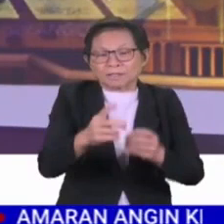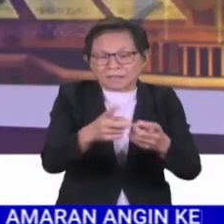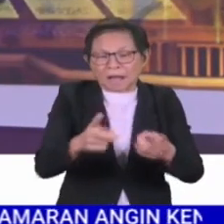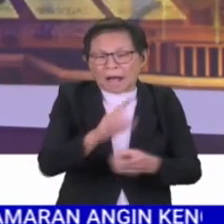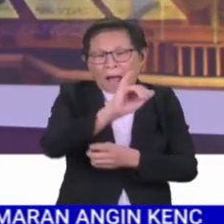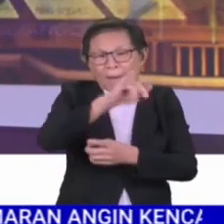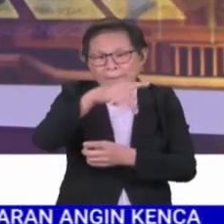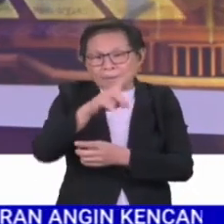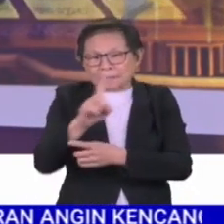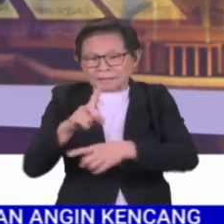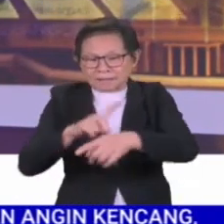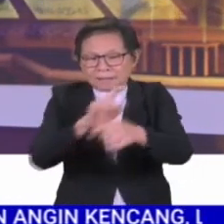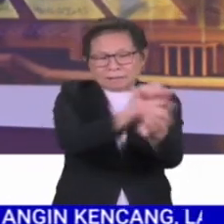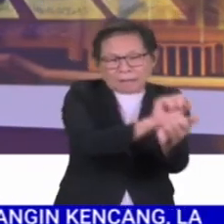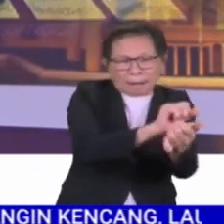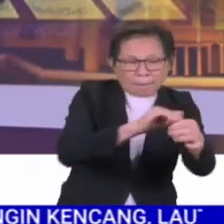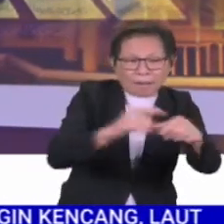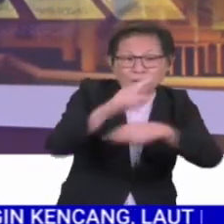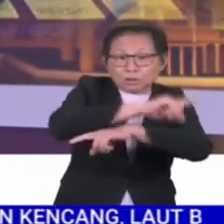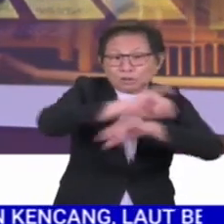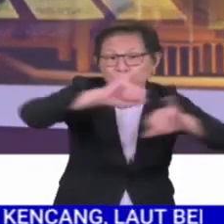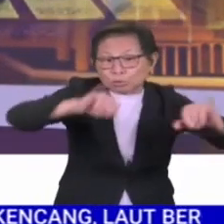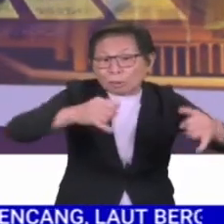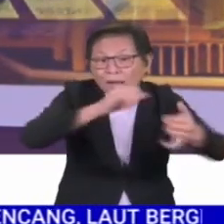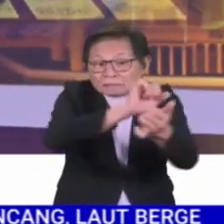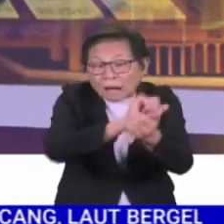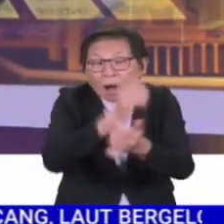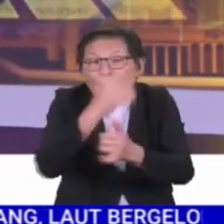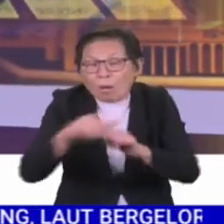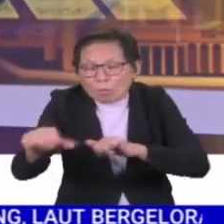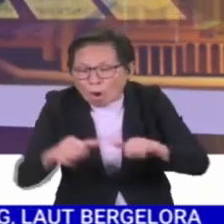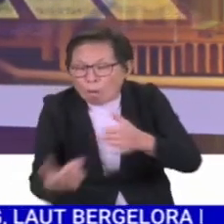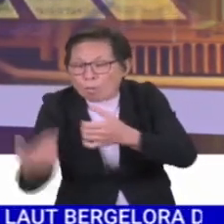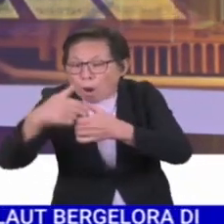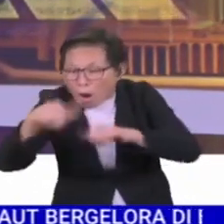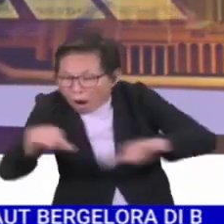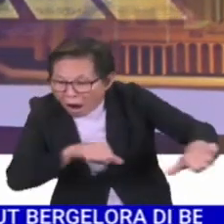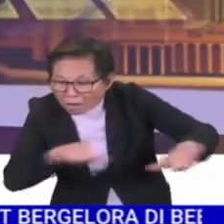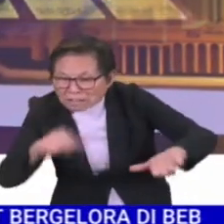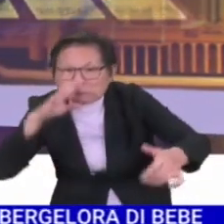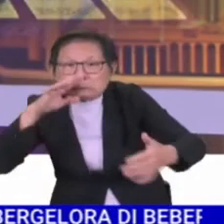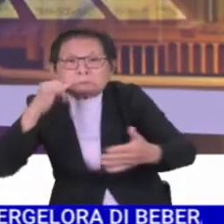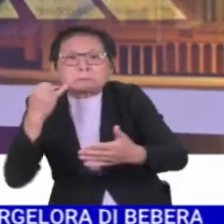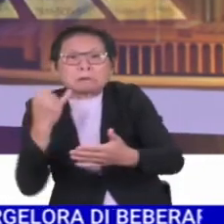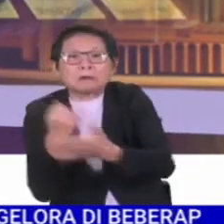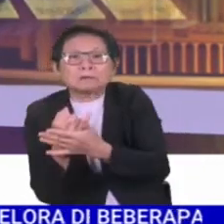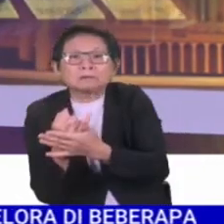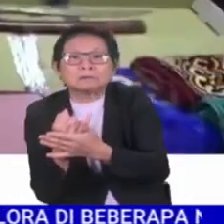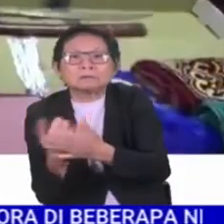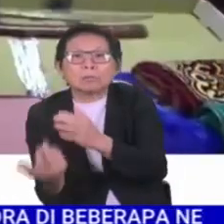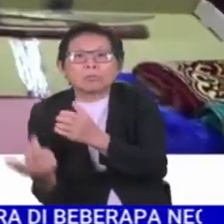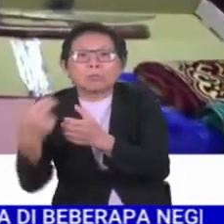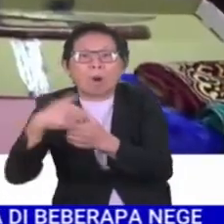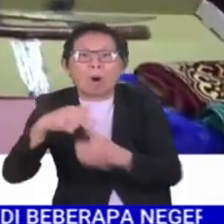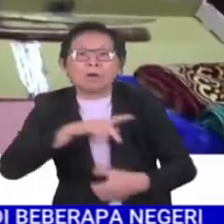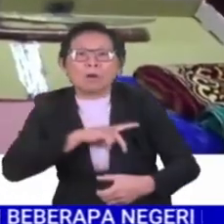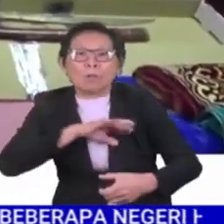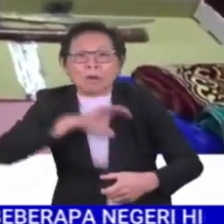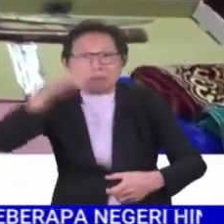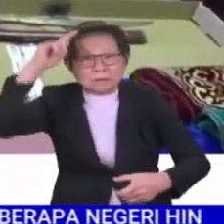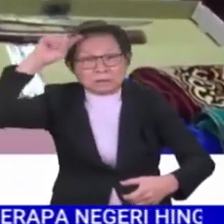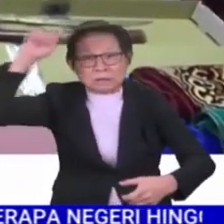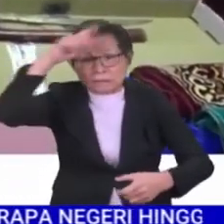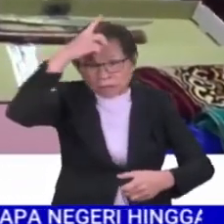daerah IPD ditahan Jumaat lalu kerana terlibat dalam aktiviti berunsur keganasan. Ketua Polis